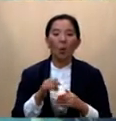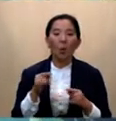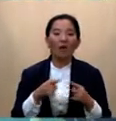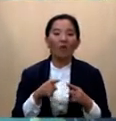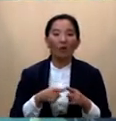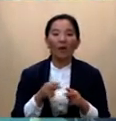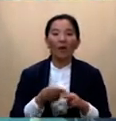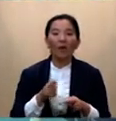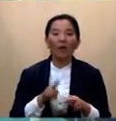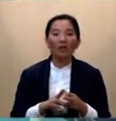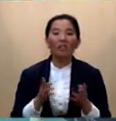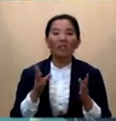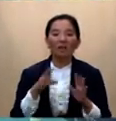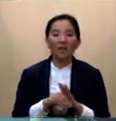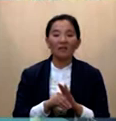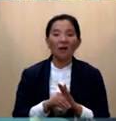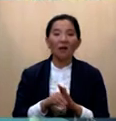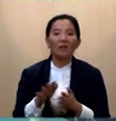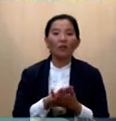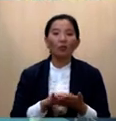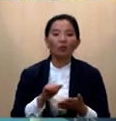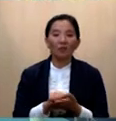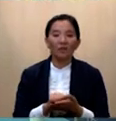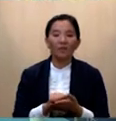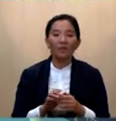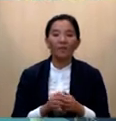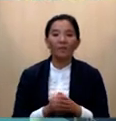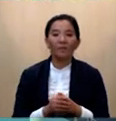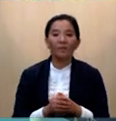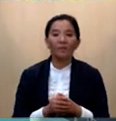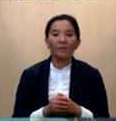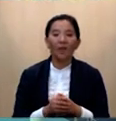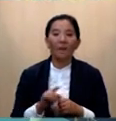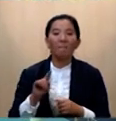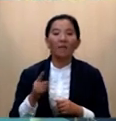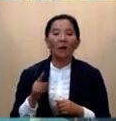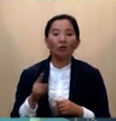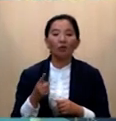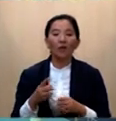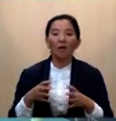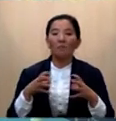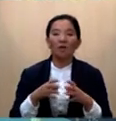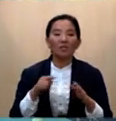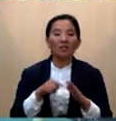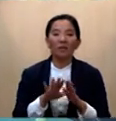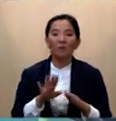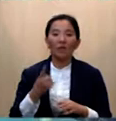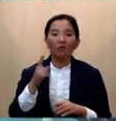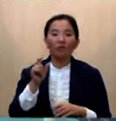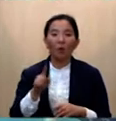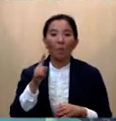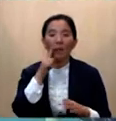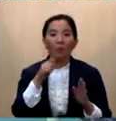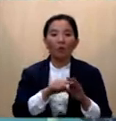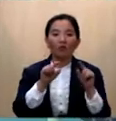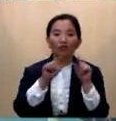это является нарушением. Это называется двойное касание. Потому что мяч не задел ни одного человека, он попал